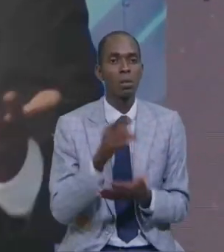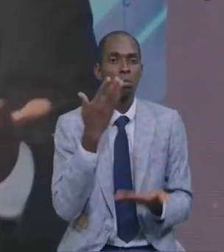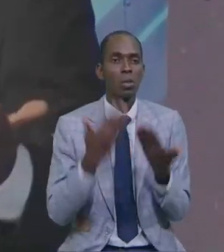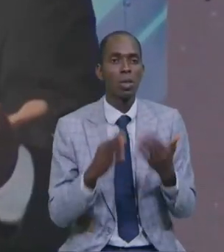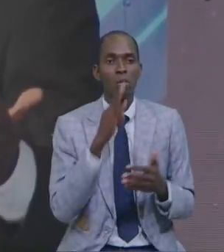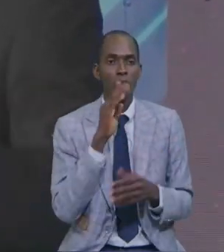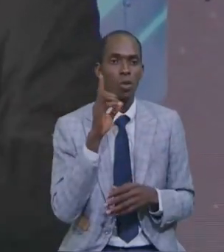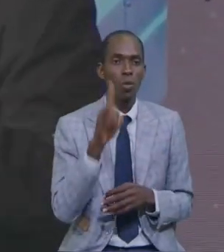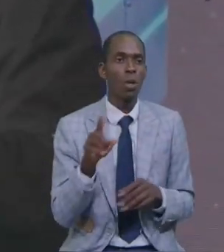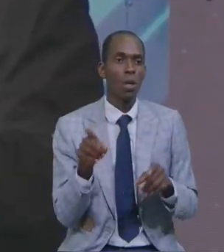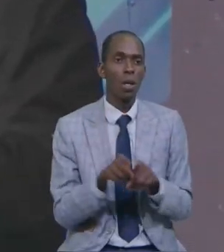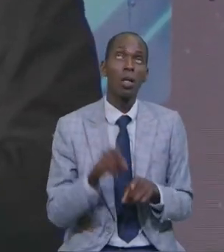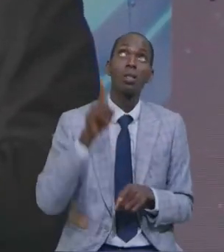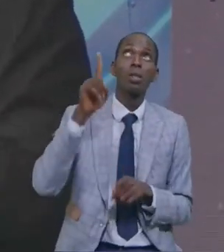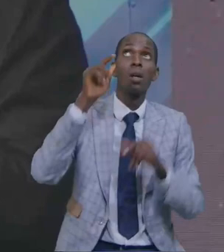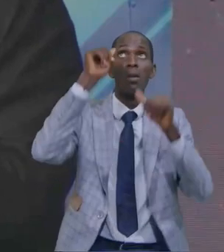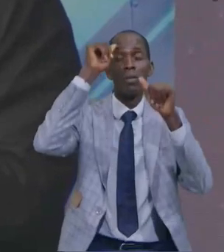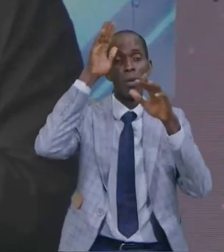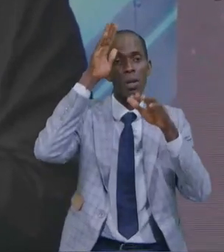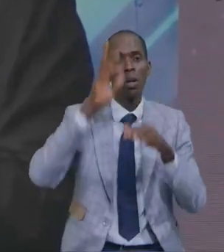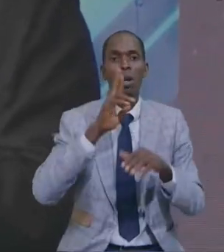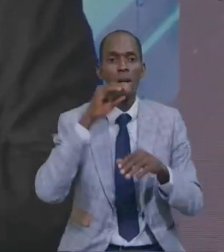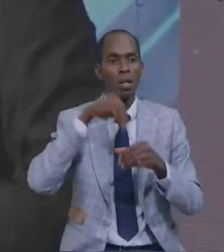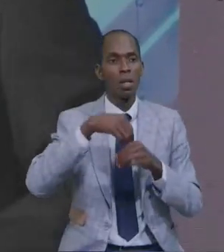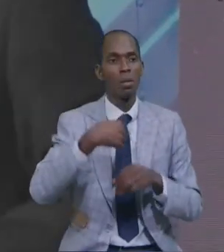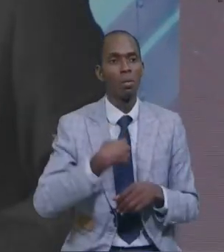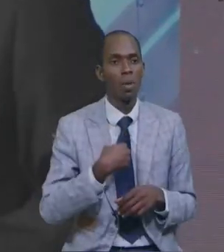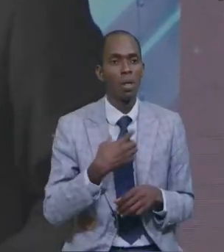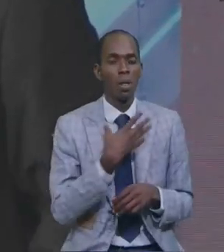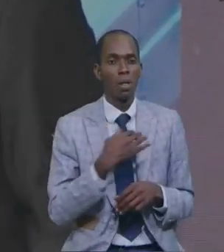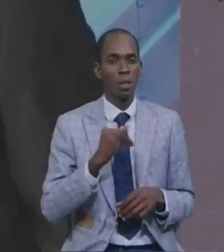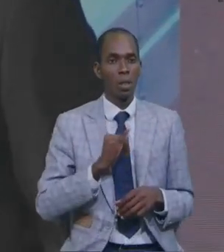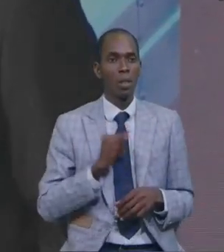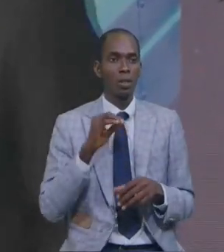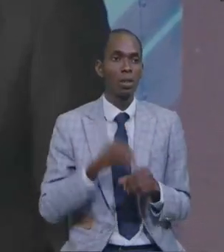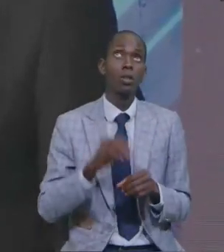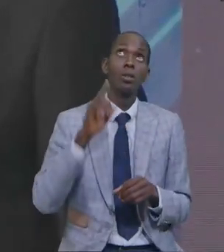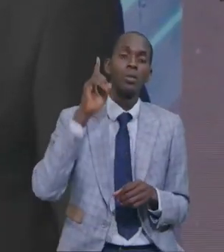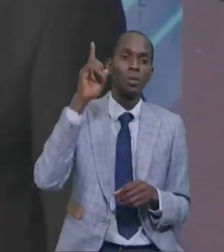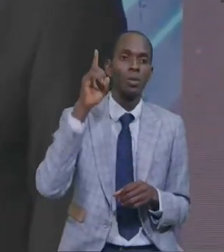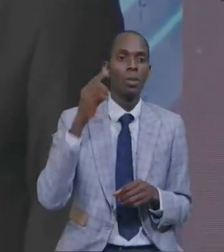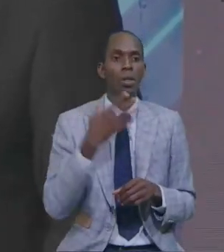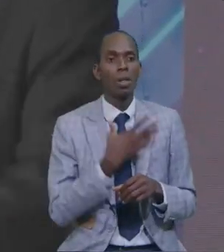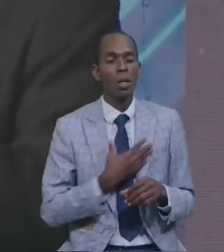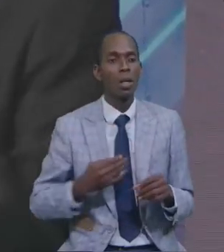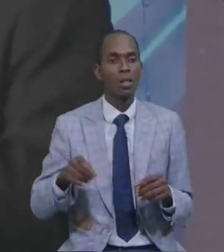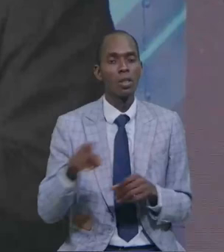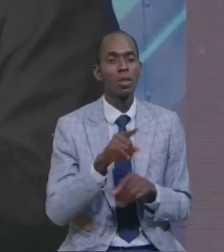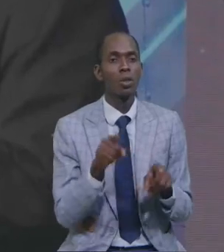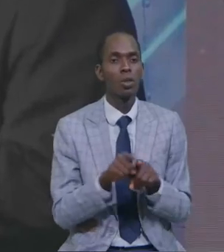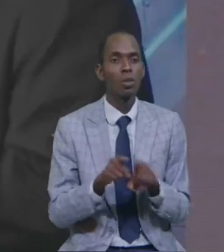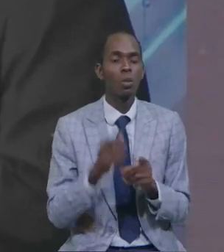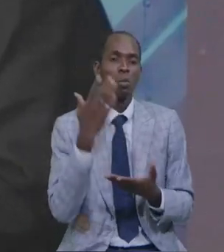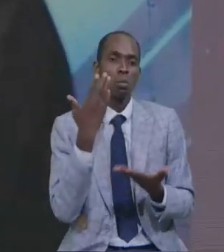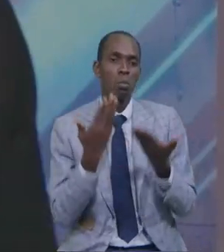toi, pour que eux aussi soient un en nous, afin que le monde croie que tu